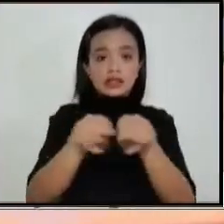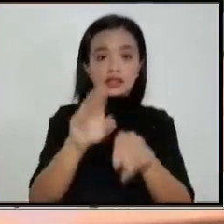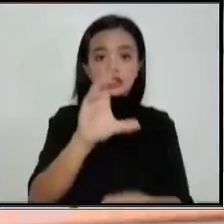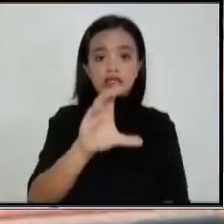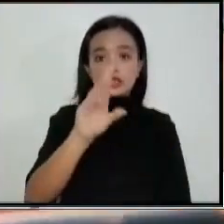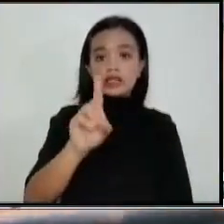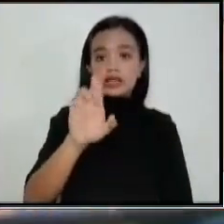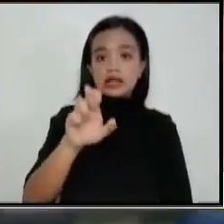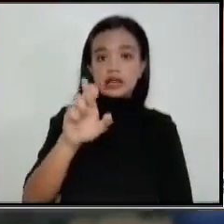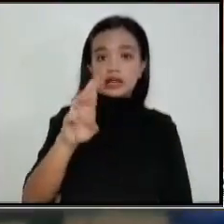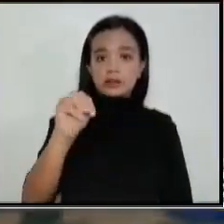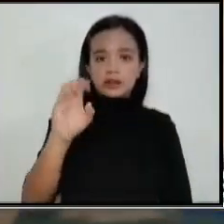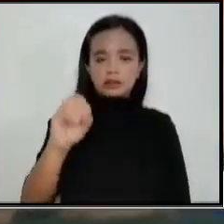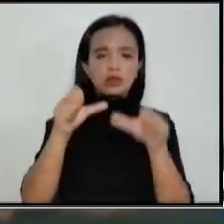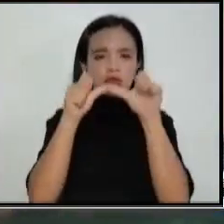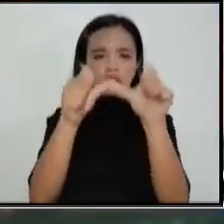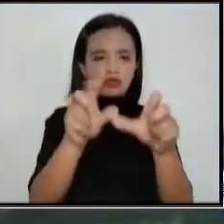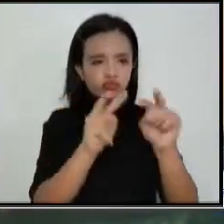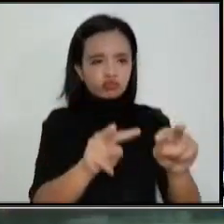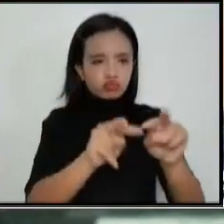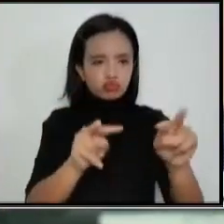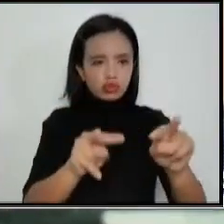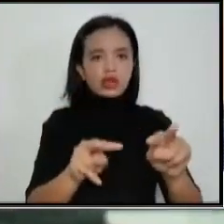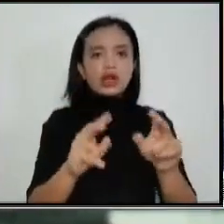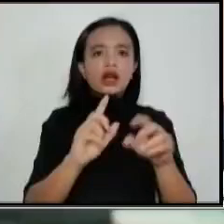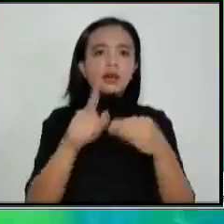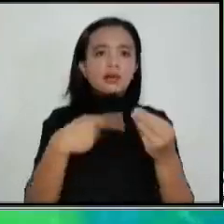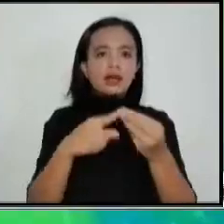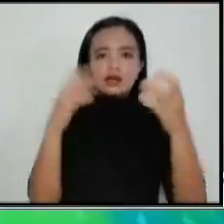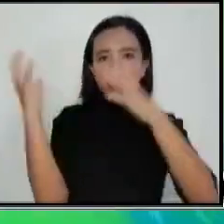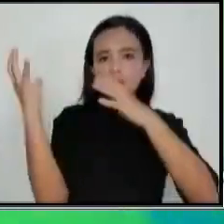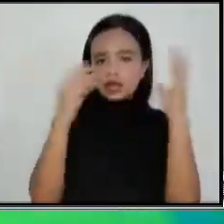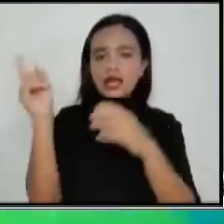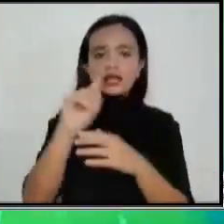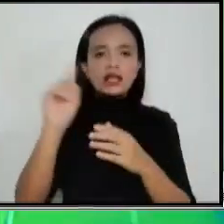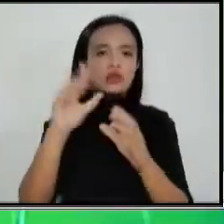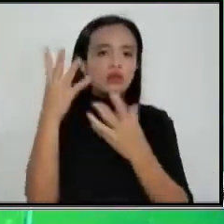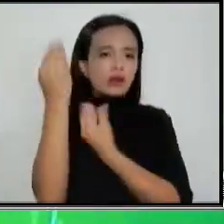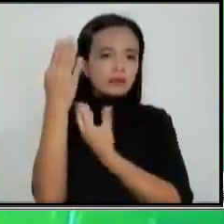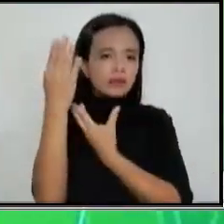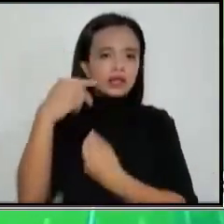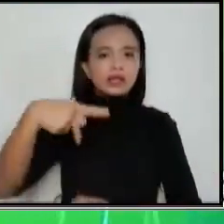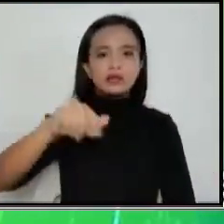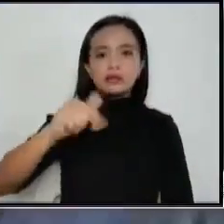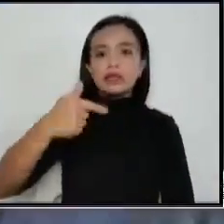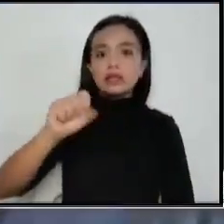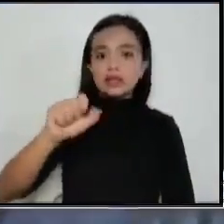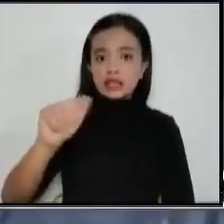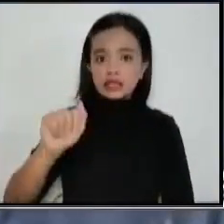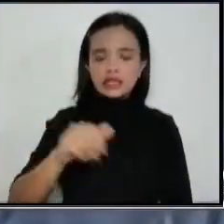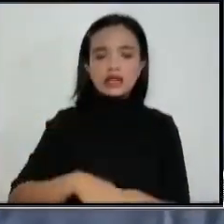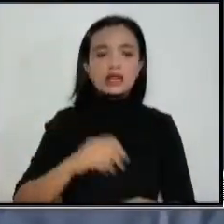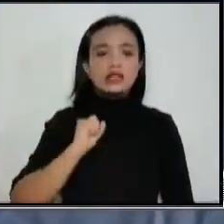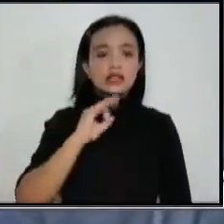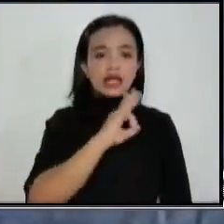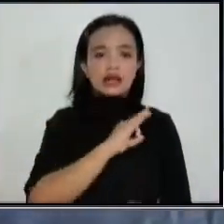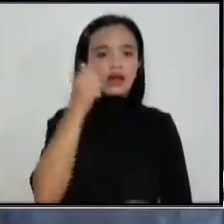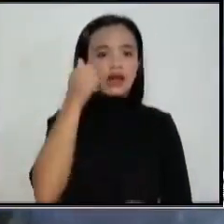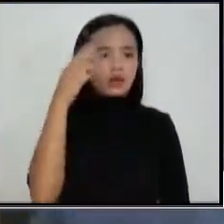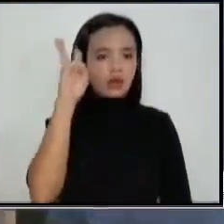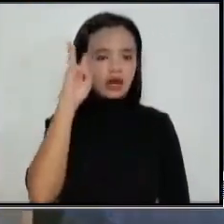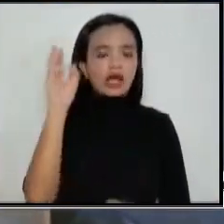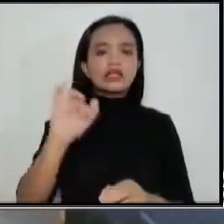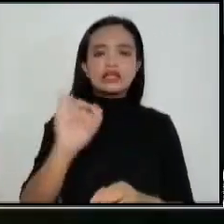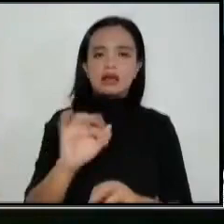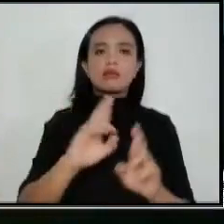kanilang monitoring sa galaw ng bagyo at sa mga update ng pag-asa. Naka-alerto na ang kanilang mga tauhan habang naka-preposition na rin ang